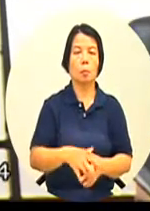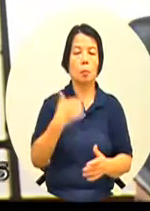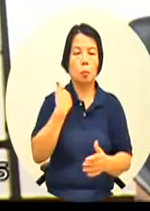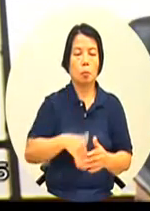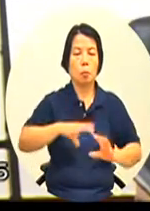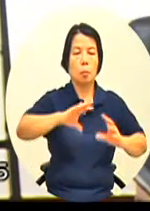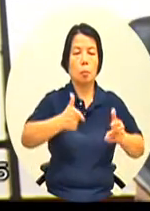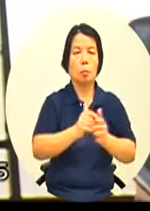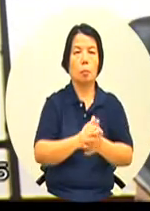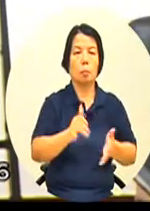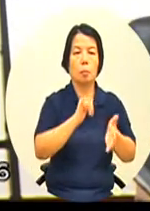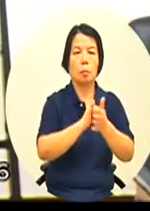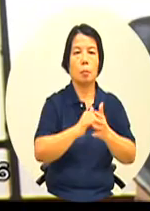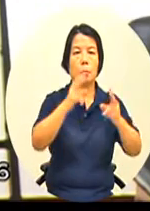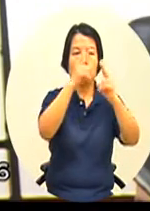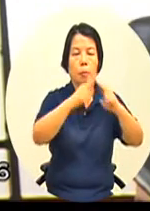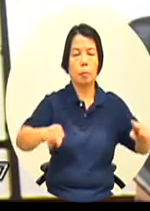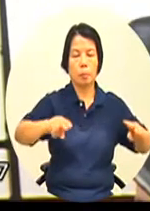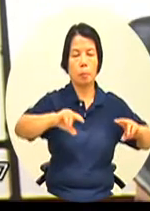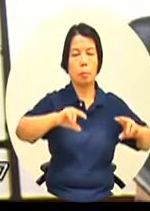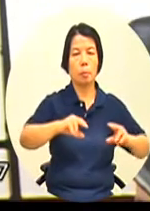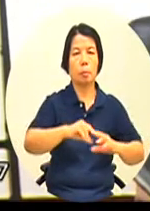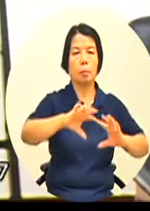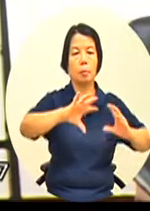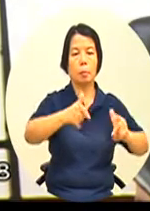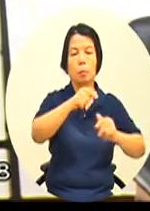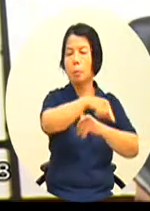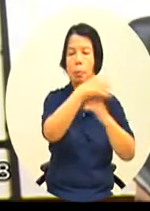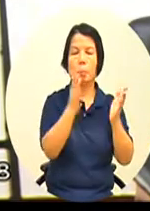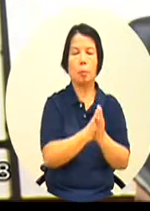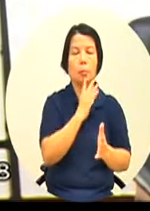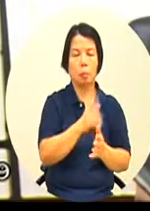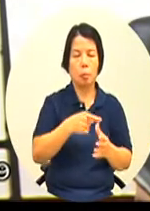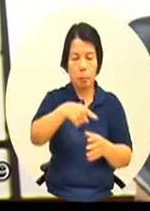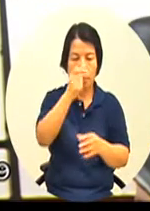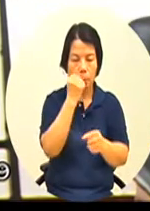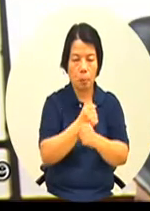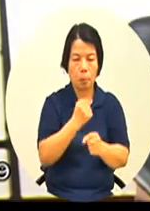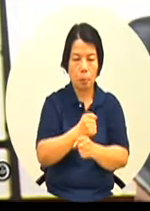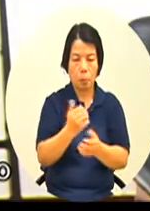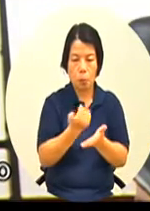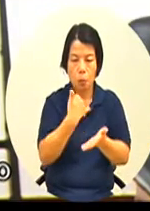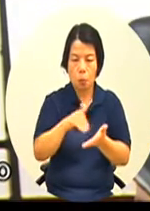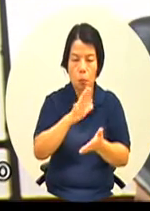参与式的这个预算来执行他们的预算。那其实